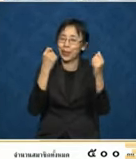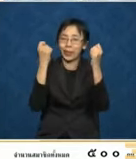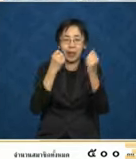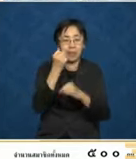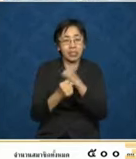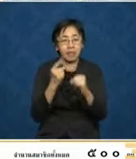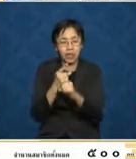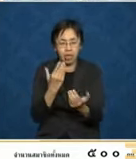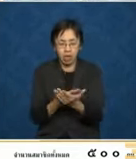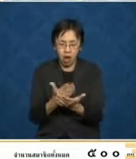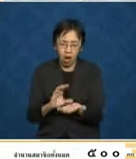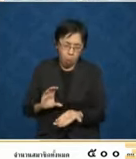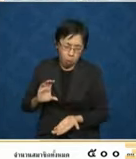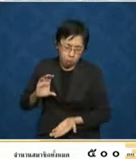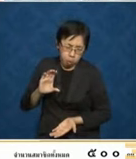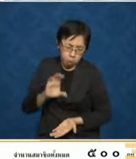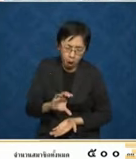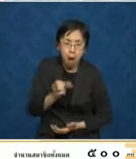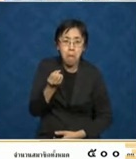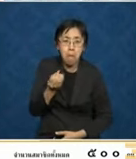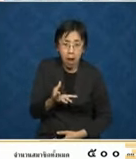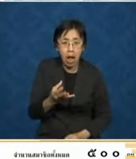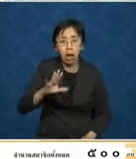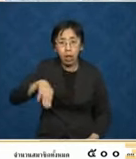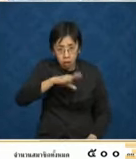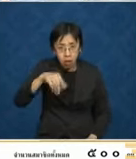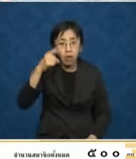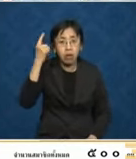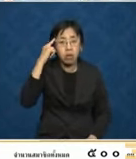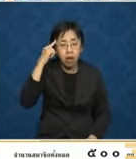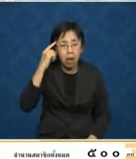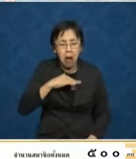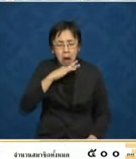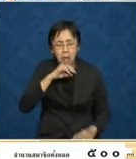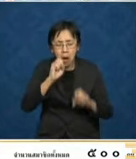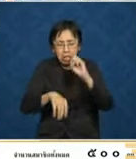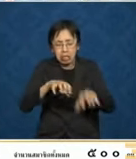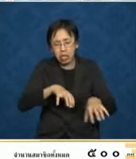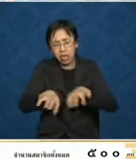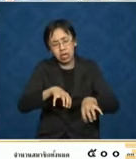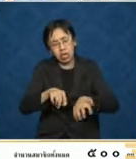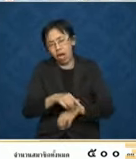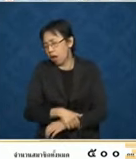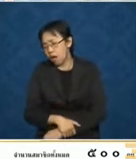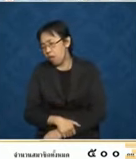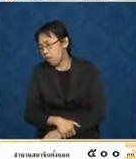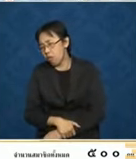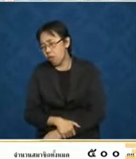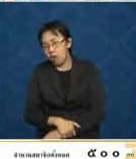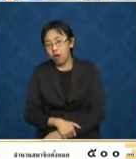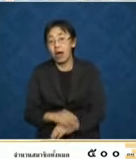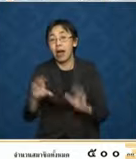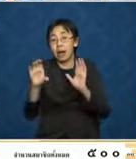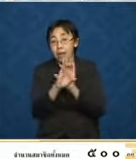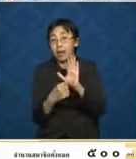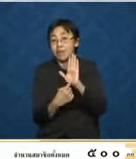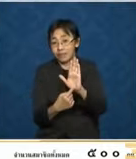งบประมาณมหาศาลแต่เชื่อหรือไม่ครับท่านประธานการจัดการขยะนั้นถูกหลงลืมไปเสียหมดขอภาพประกอบด้วย